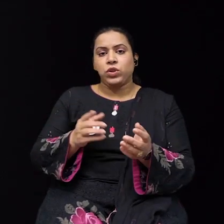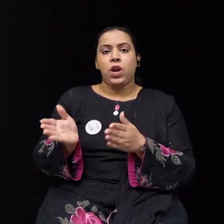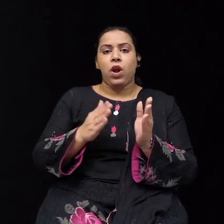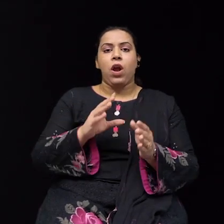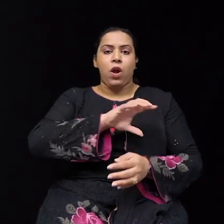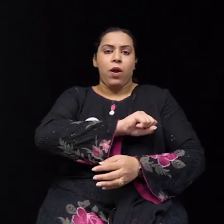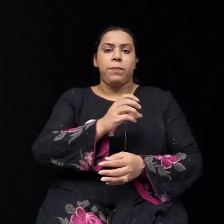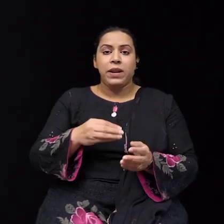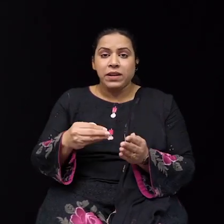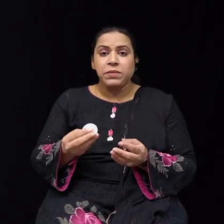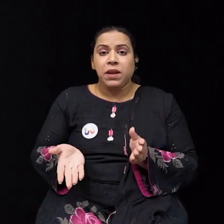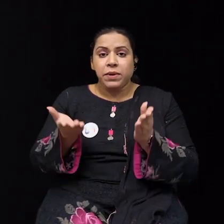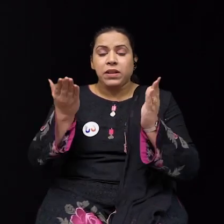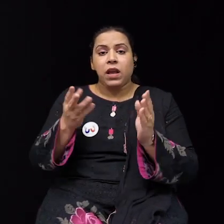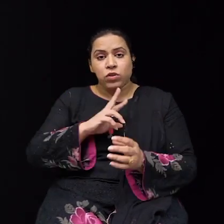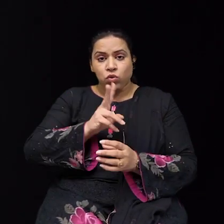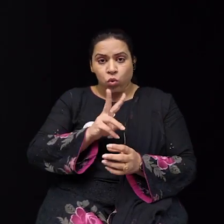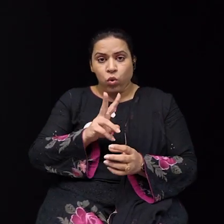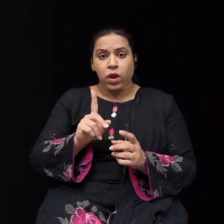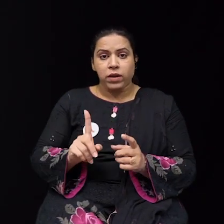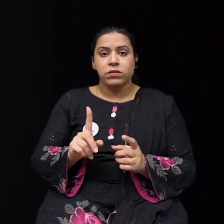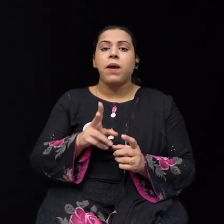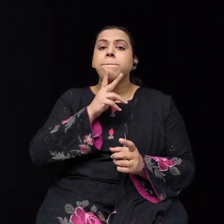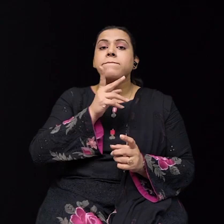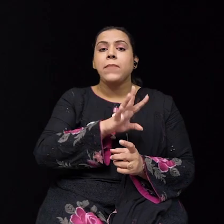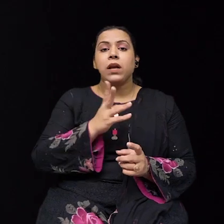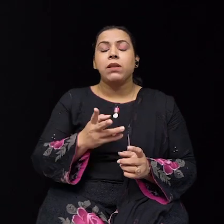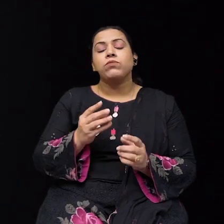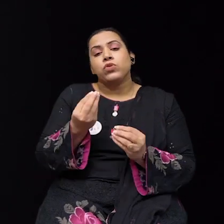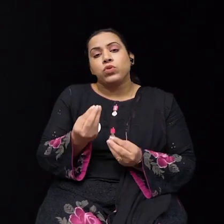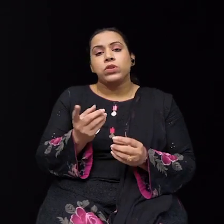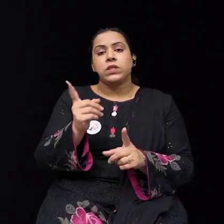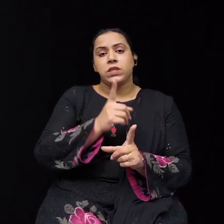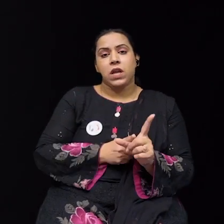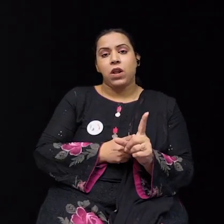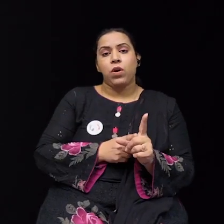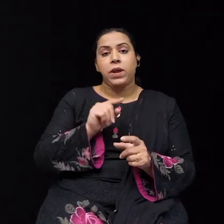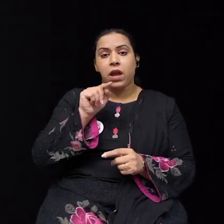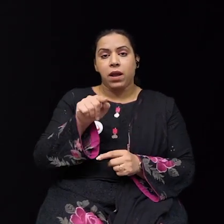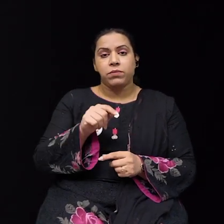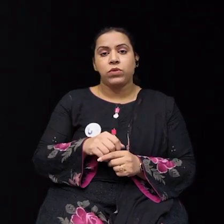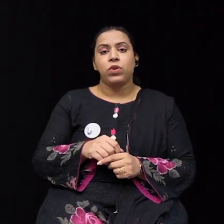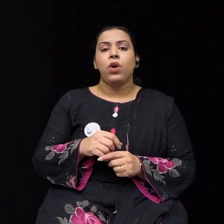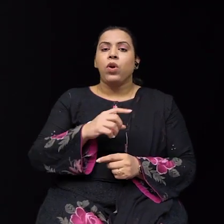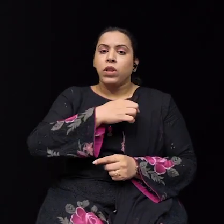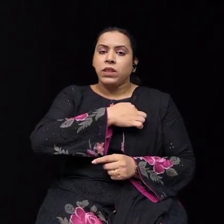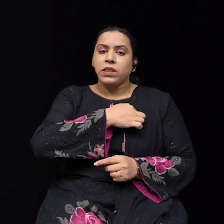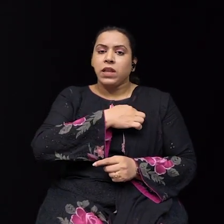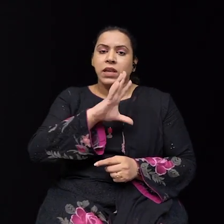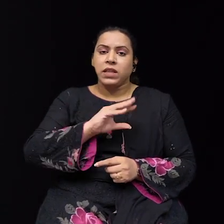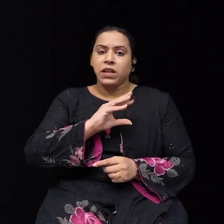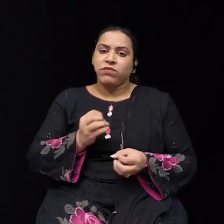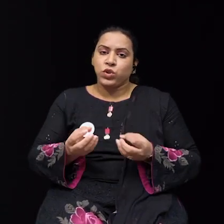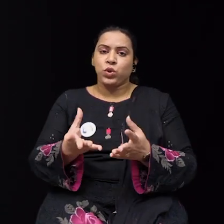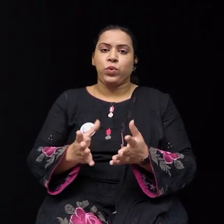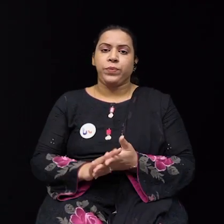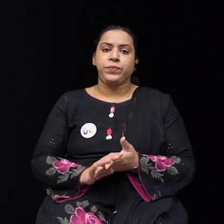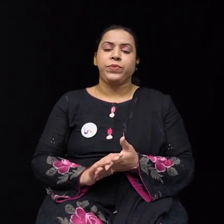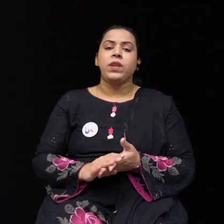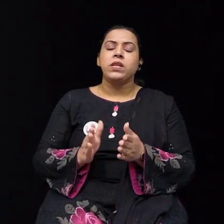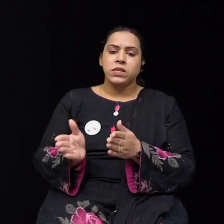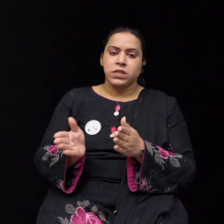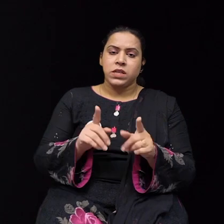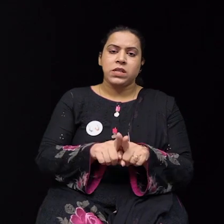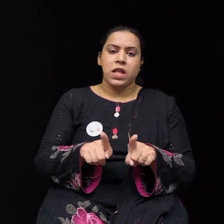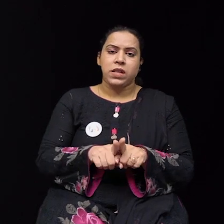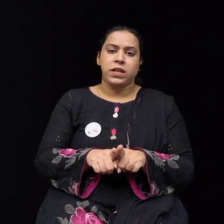موذی چیزیں، اگر آپ کو اکٹھی ہو گئی ہیں تو اس کا مطلب سمجھ لیں کہ کچھ سالوں کے اندر آپ کو کوئی نہ کوئی دل کی تکلیف ہو جائے گی۔ اس کے ساتھ ساتھ